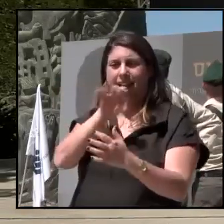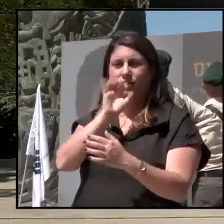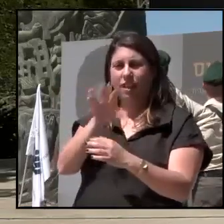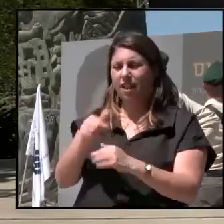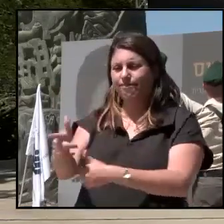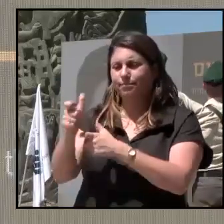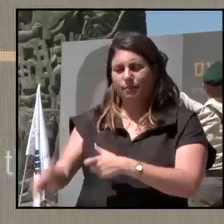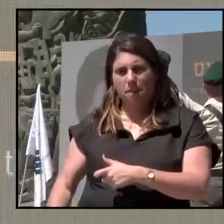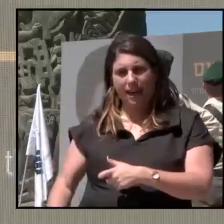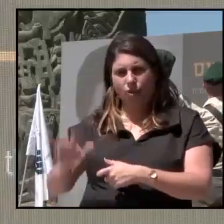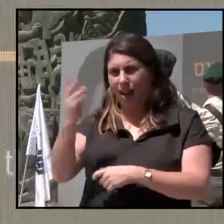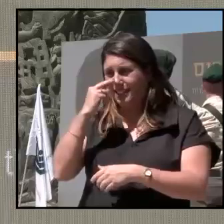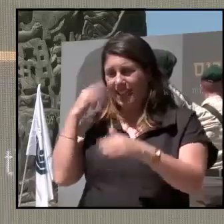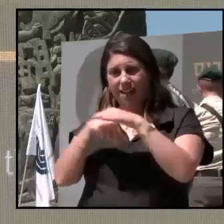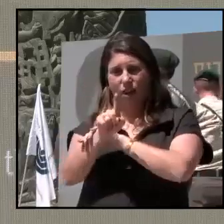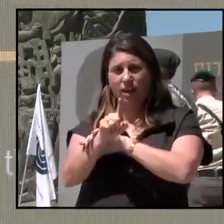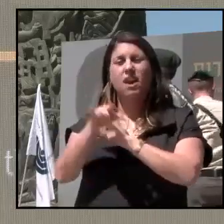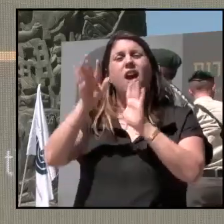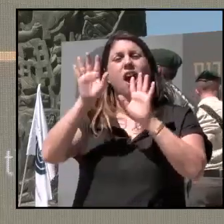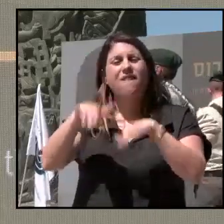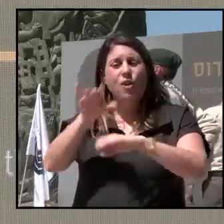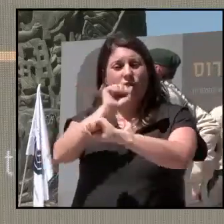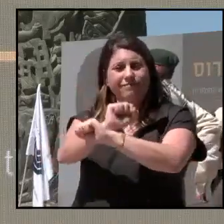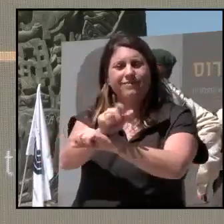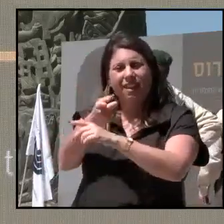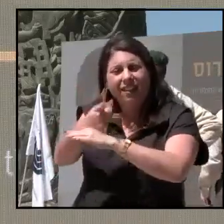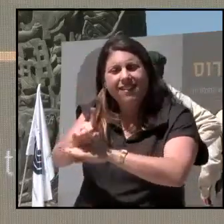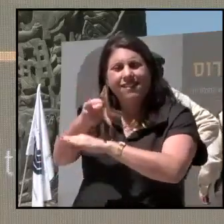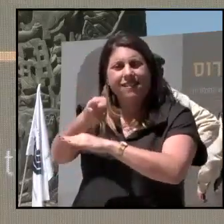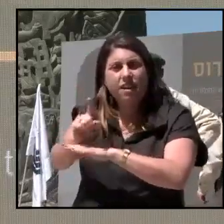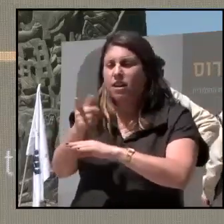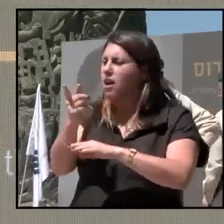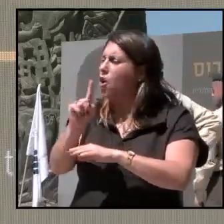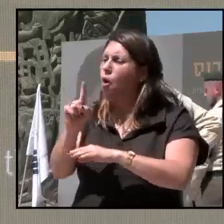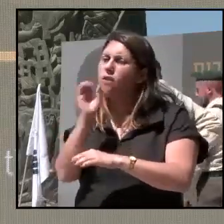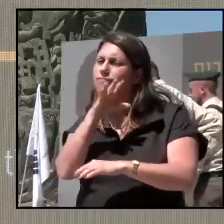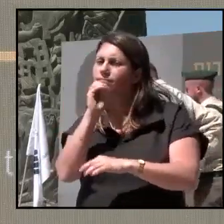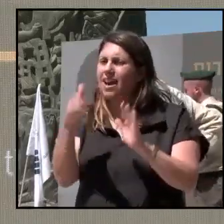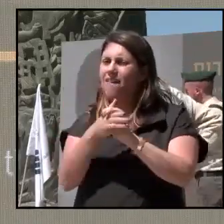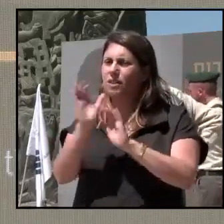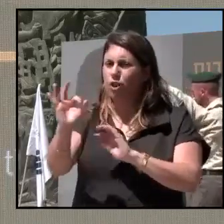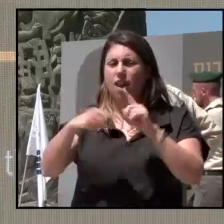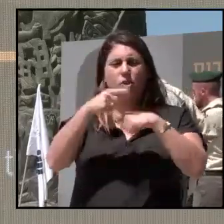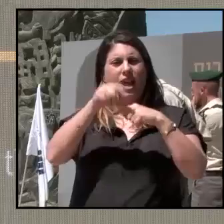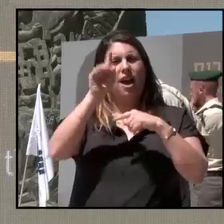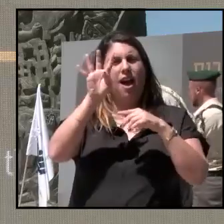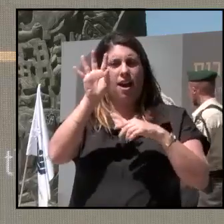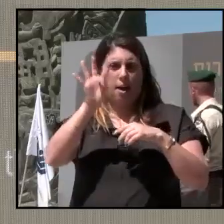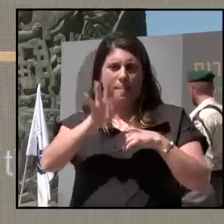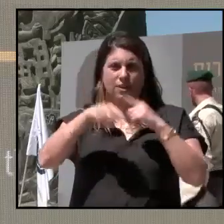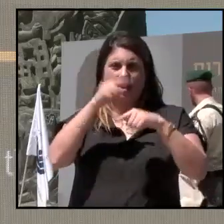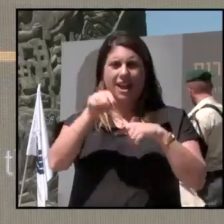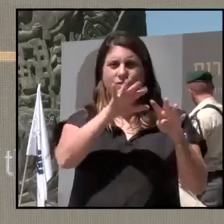ברגלה בזמן שניסתה להימלט, למרות שנכלאה והונתה קשות, לא הסגירה את חבריה. באפריל 45 ברחה